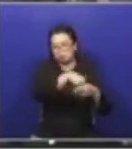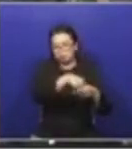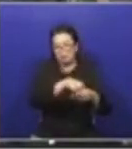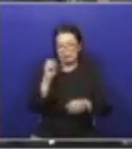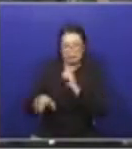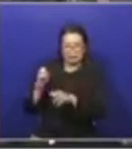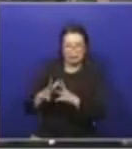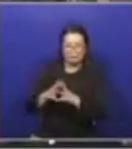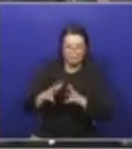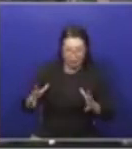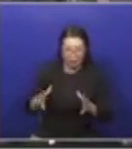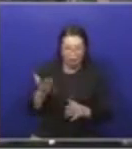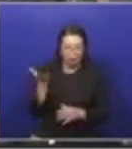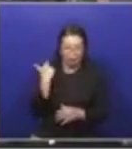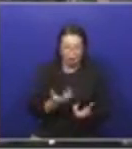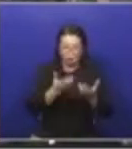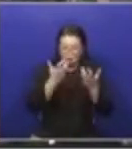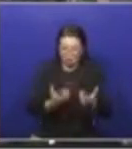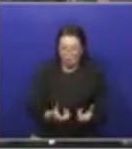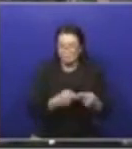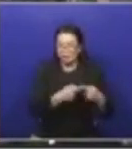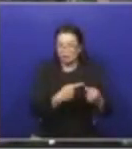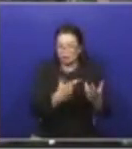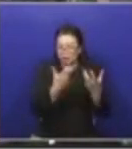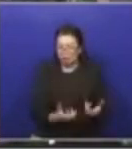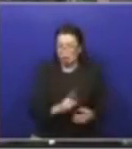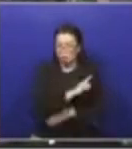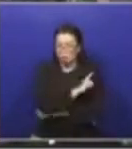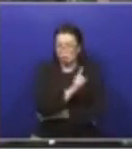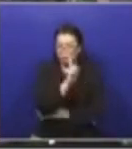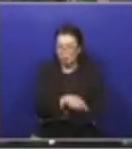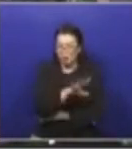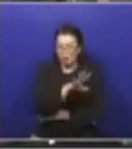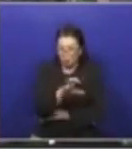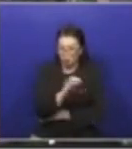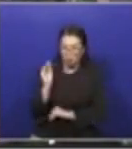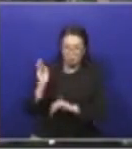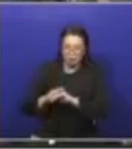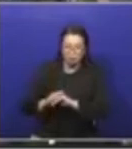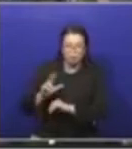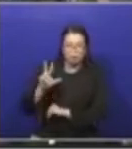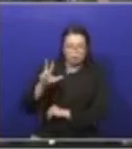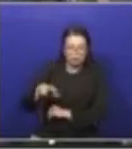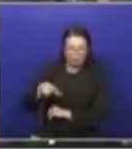อ้างจากวันละ 1,500บาทอันเป็นวันละ 6พัน 300ตัน